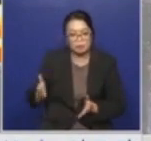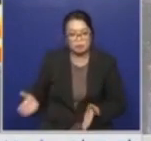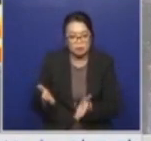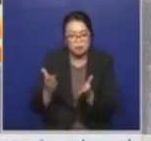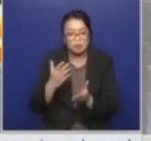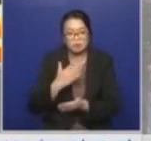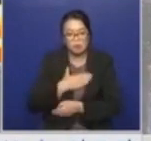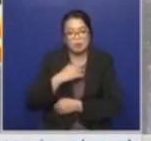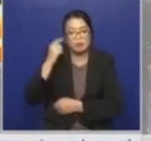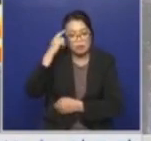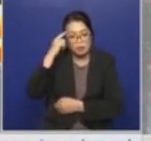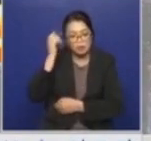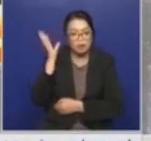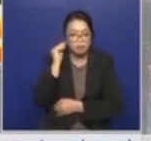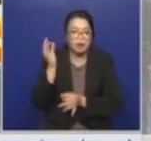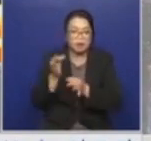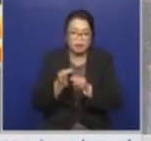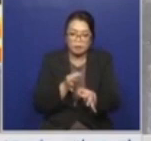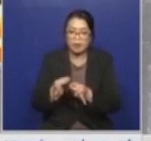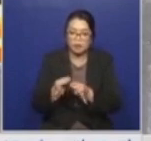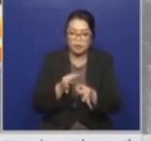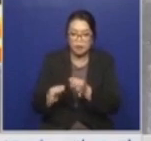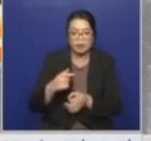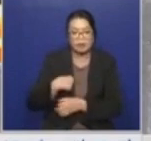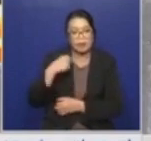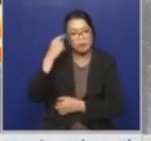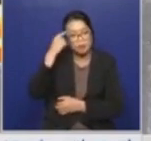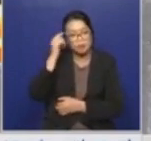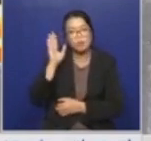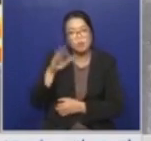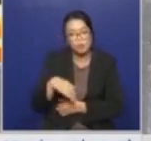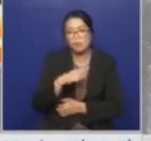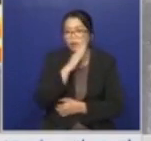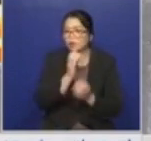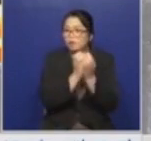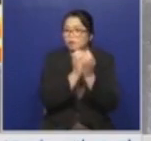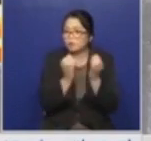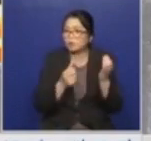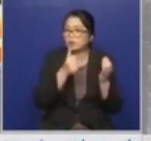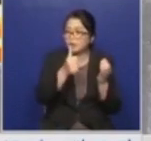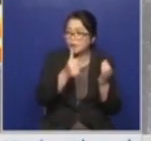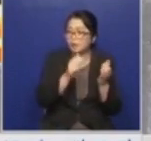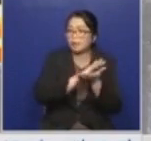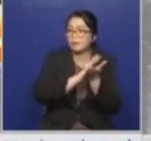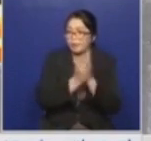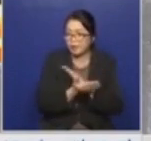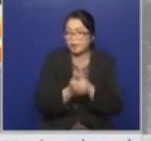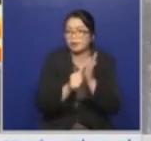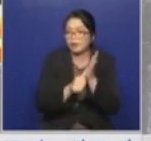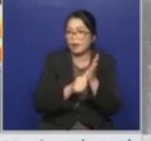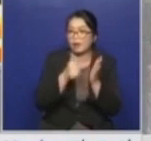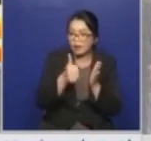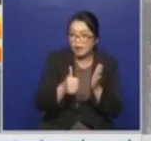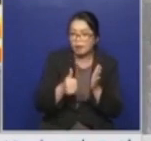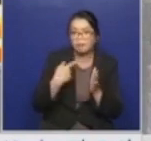มเชื่อว่าถ้าได้ฟังได้เห็นสิ่งที่ดีที่งามแล้วก็จะทำให้บ้านเมืองได้รัฐธรรมนูญที่เป็น